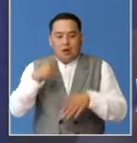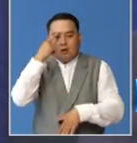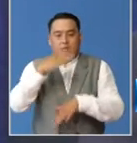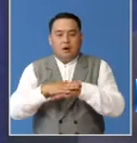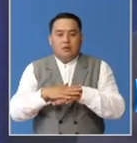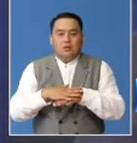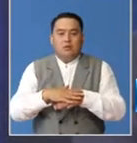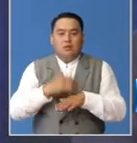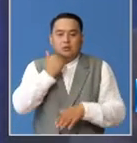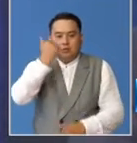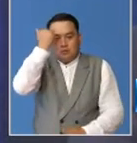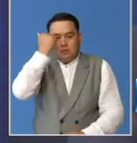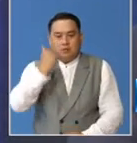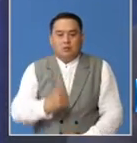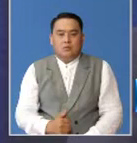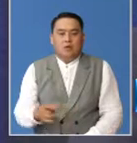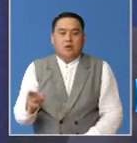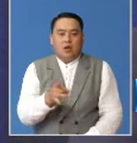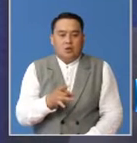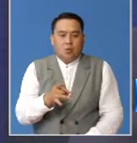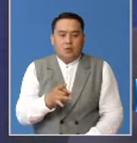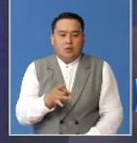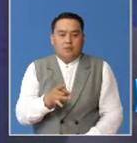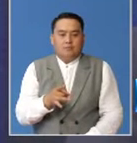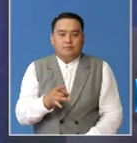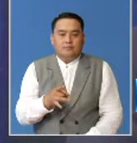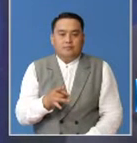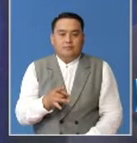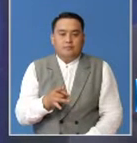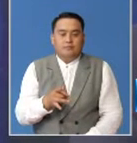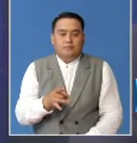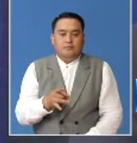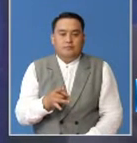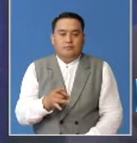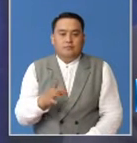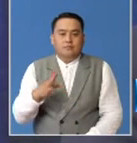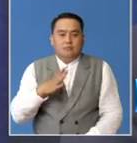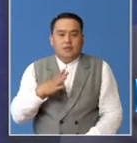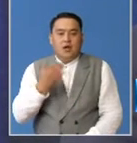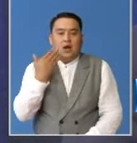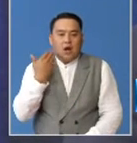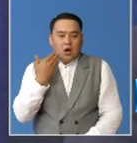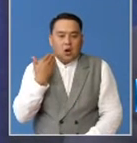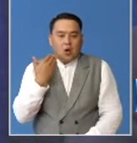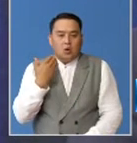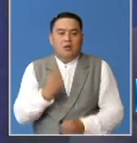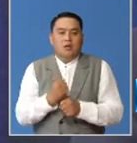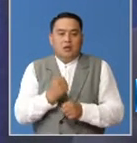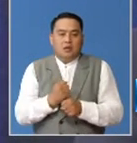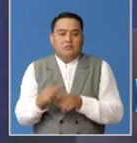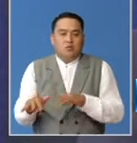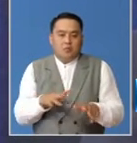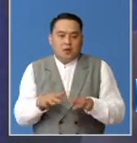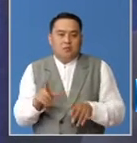акимату, акиму города, акиму района. С одной стороны, нам было легко делать это все